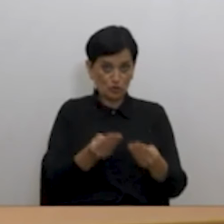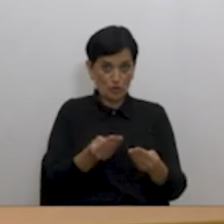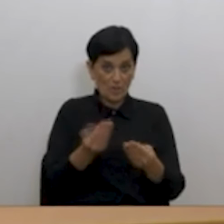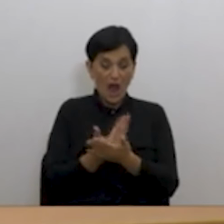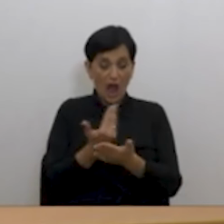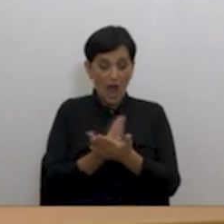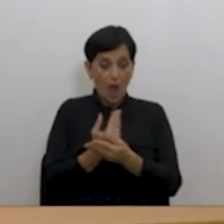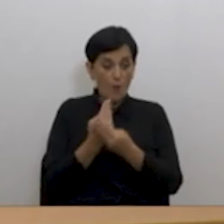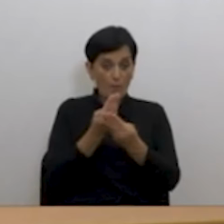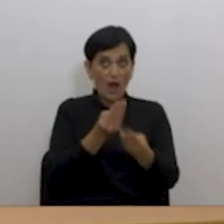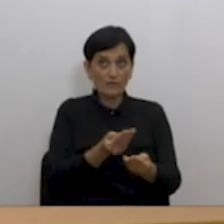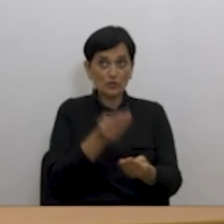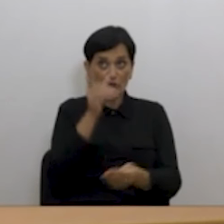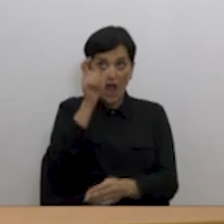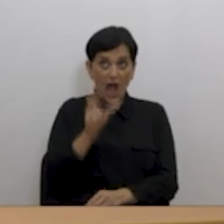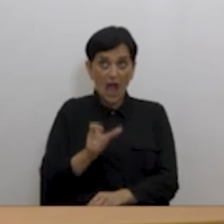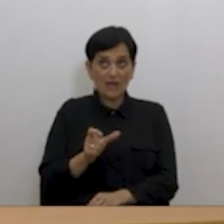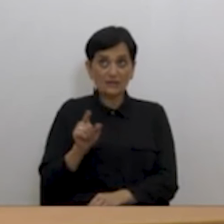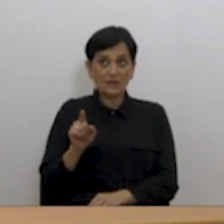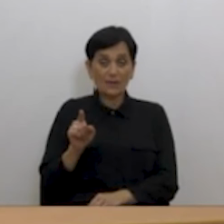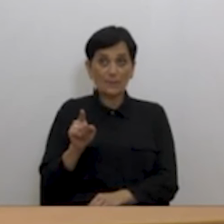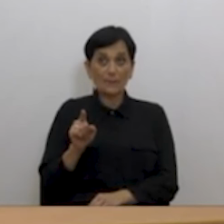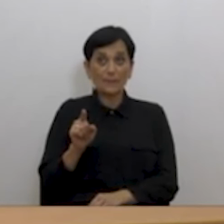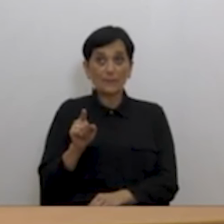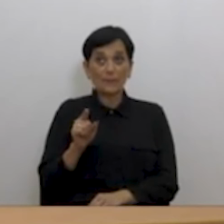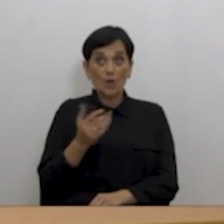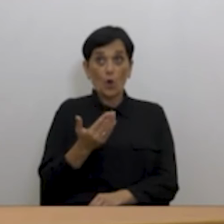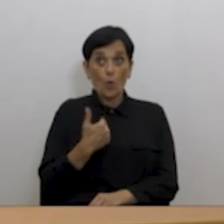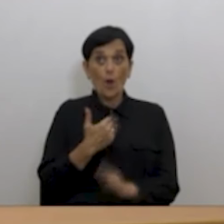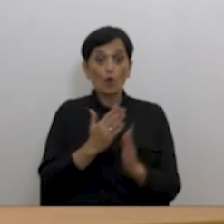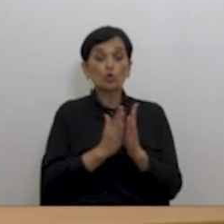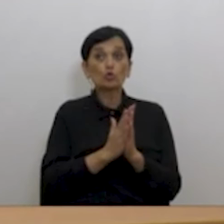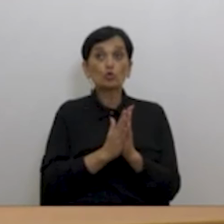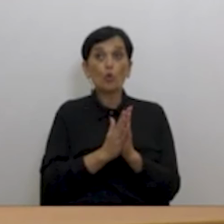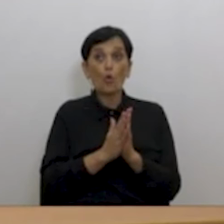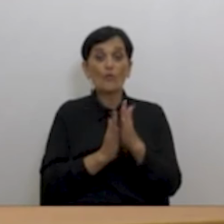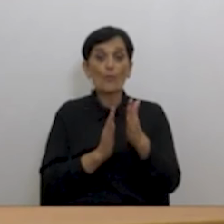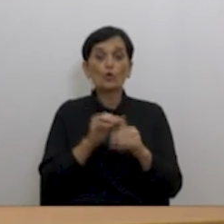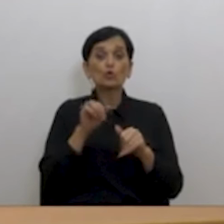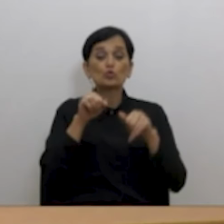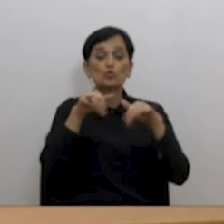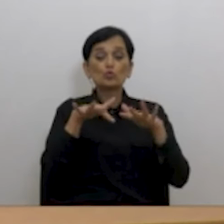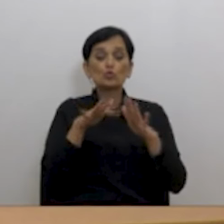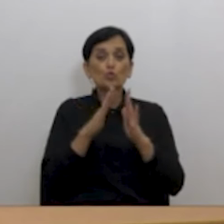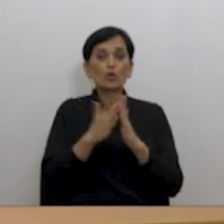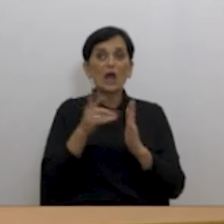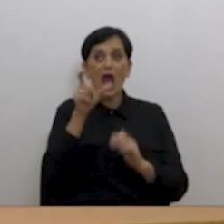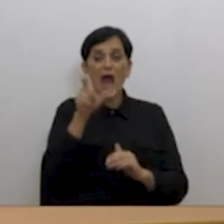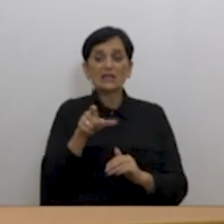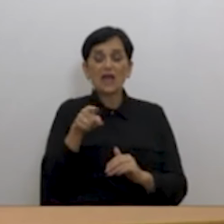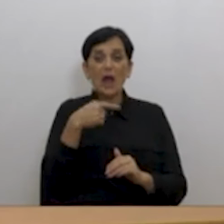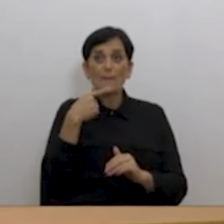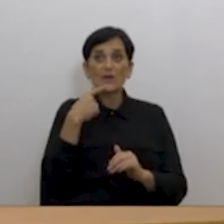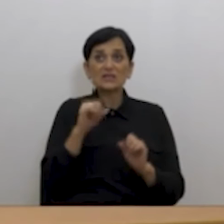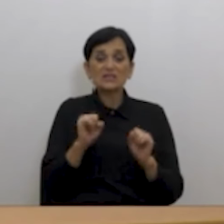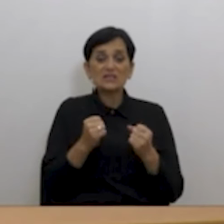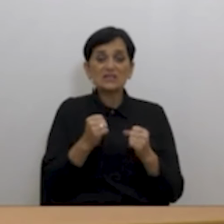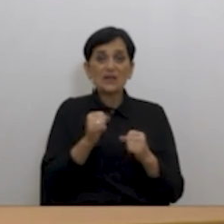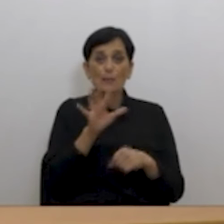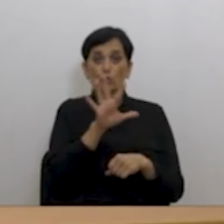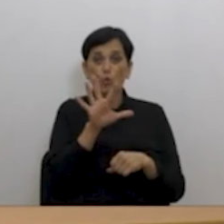ამბავი ჩამოგიტანეთ ადამიანის რა. ნი ხო და მივი ამას გთხოვთ, მივიდეს, მაგრამ შუქს ითხოვს, იმიტომ რომ ამ ადამიანმა თქვა რომ ამ ზამთარს 5 საათზე